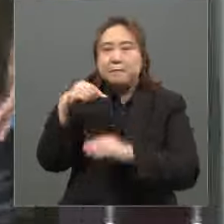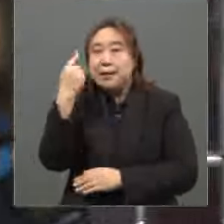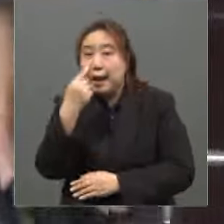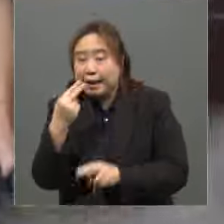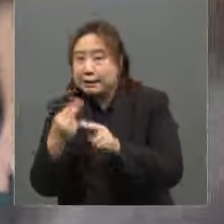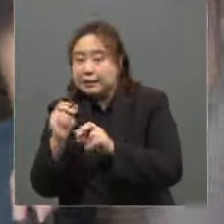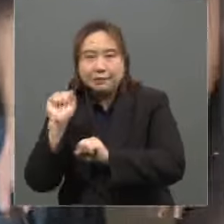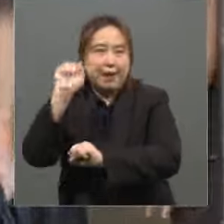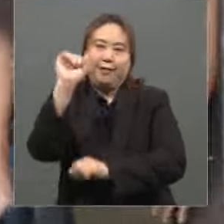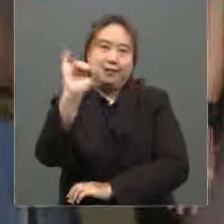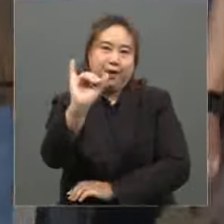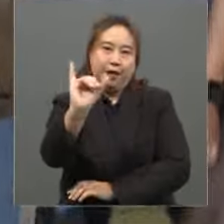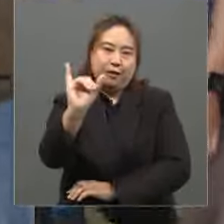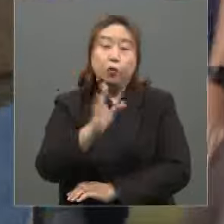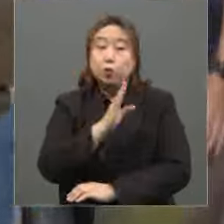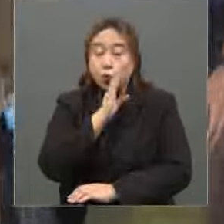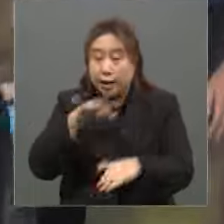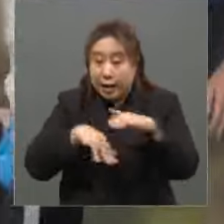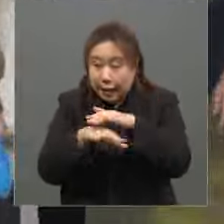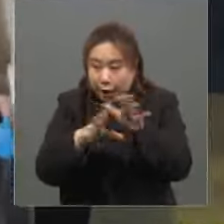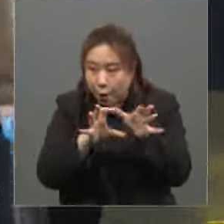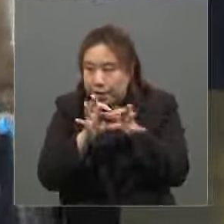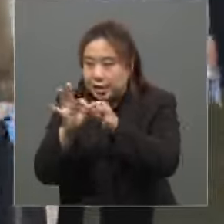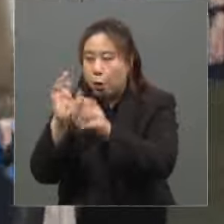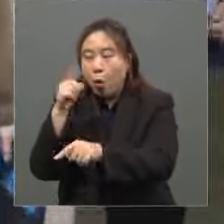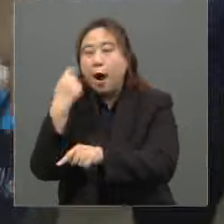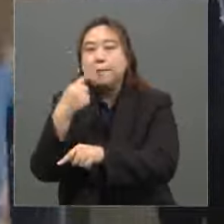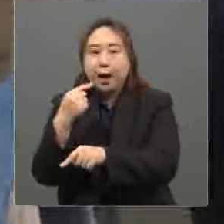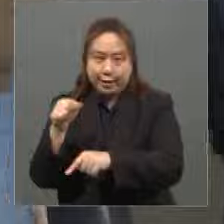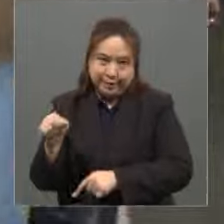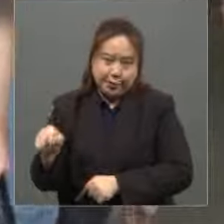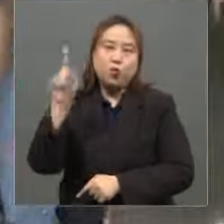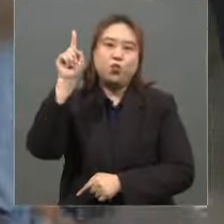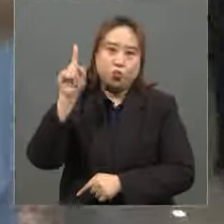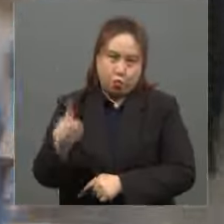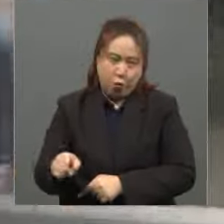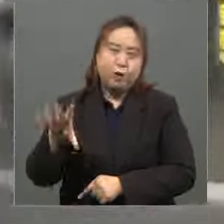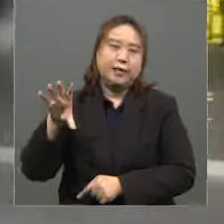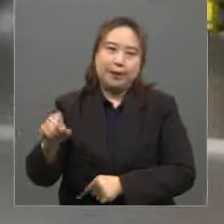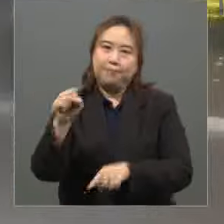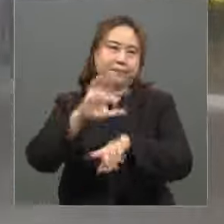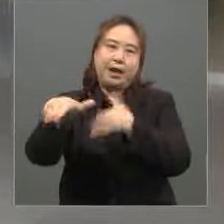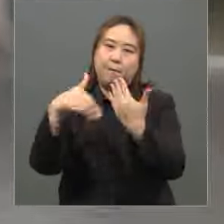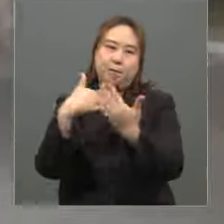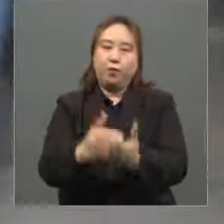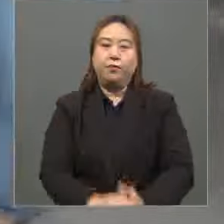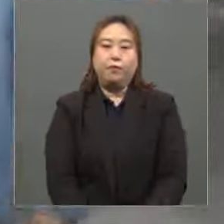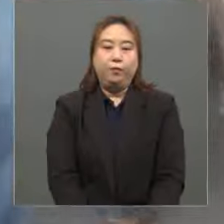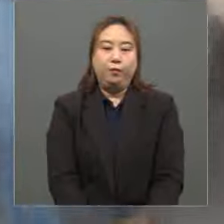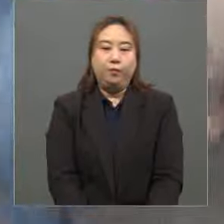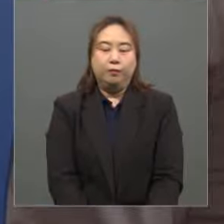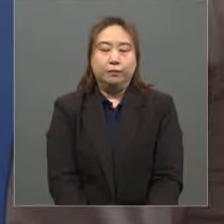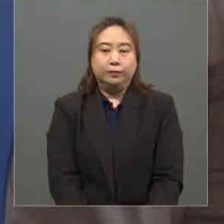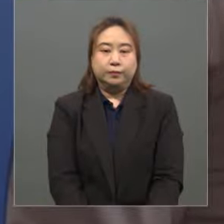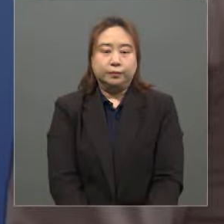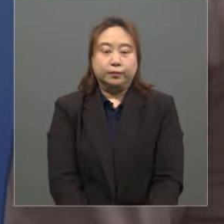อบสวนแล้วก็หลักฐานพาดพิงถึงว่าไปเกี่ยวข้องกับบุคคลใดก็จะต้องมีการดำเนินคดีทั้งหมดค่ะ